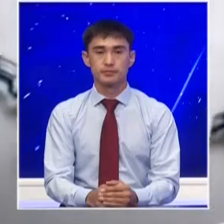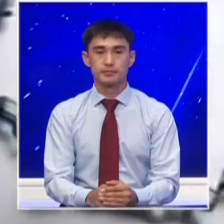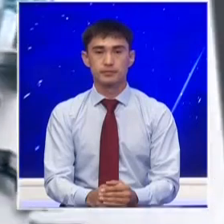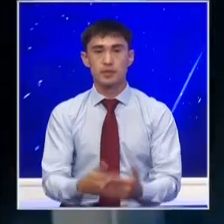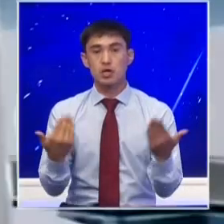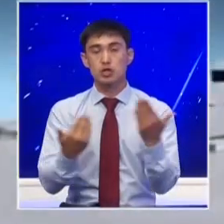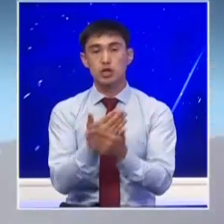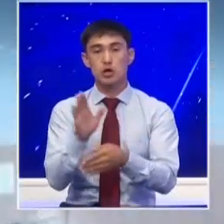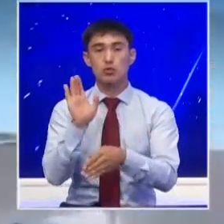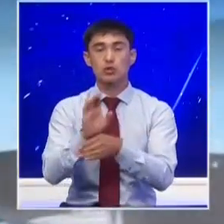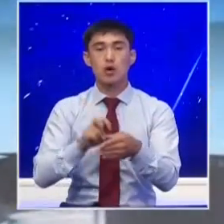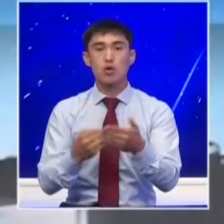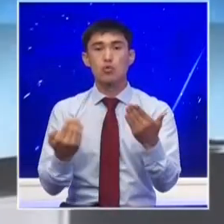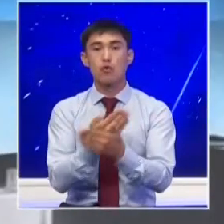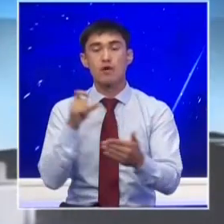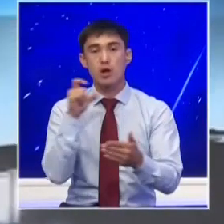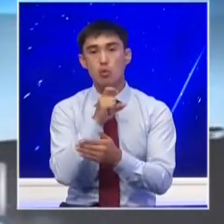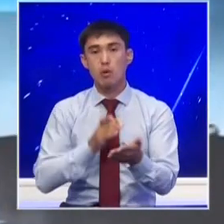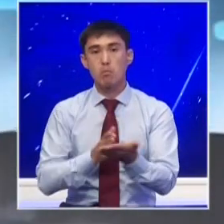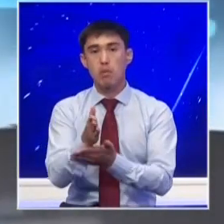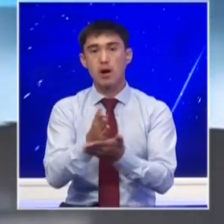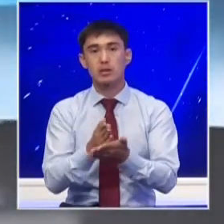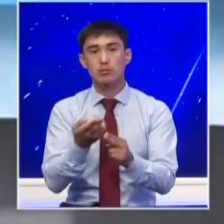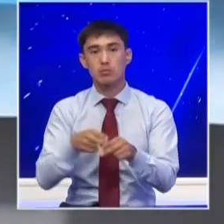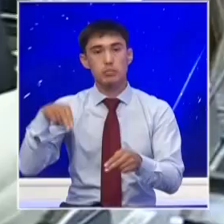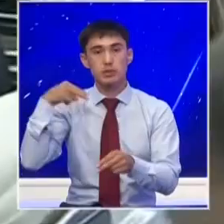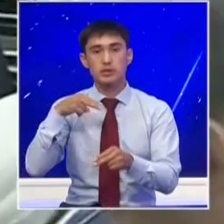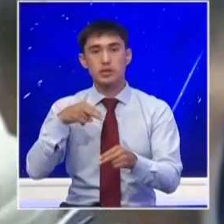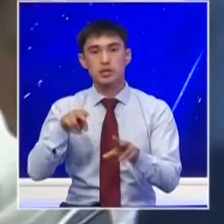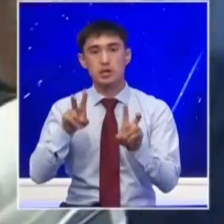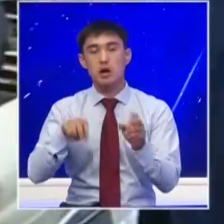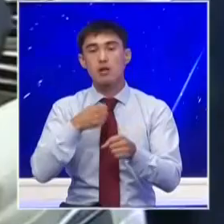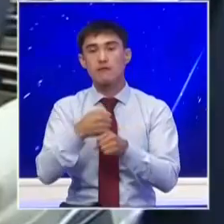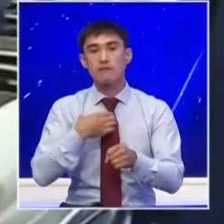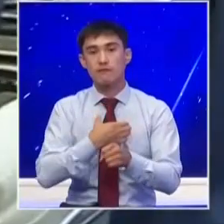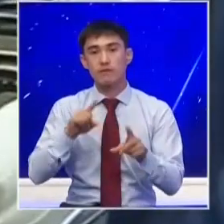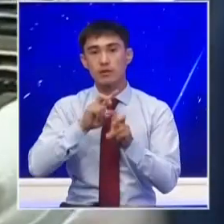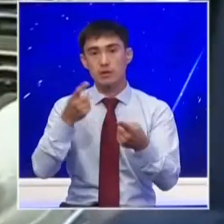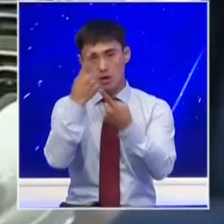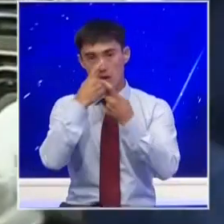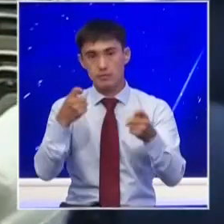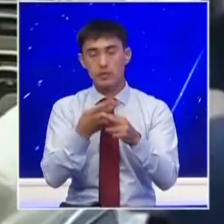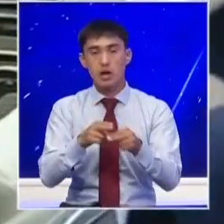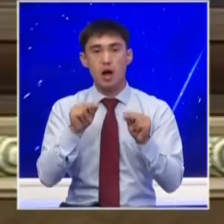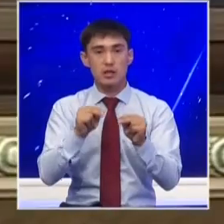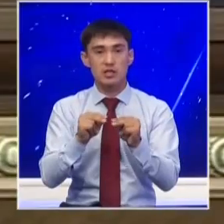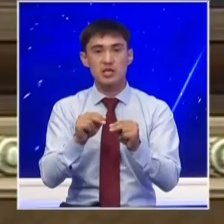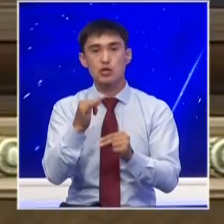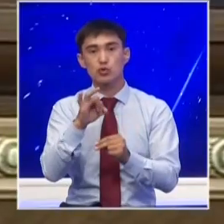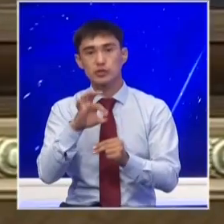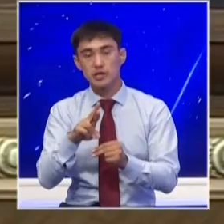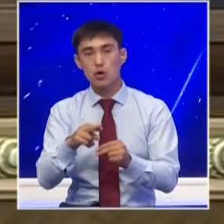Жаңа жолдау жаңа экономикалық бағыт құбылнамасы президент өзегін үш ауыз сөзбен белгіледі. Әділдік,